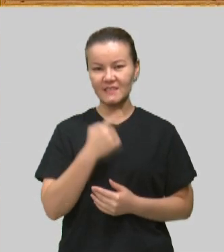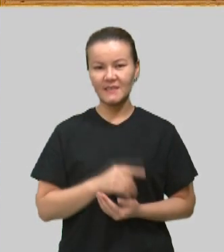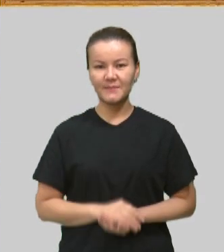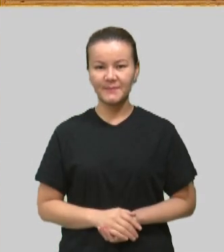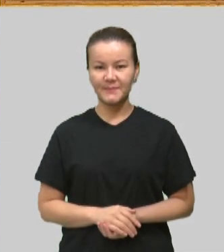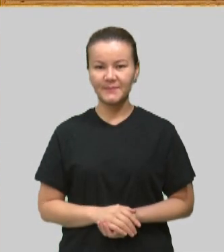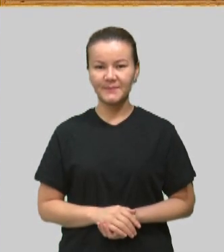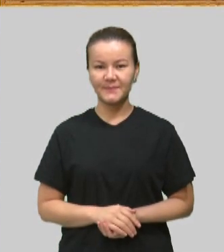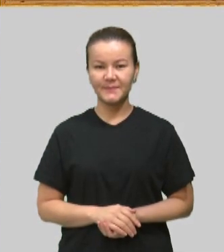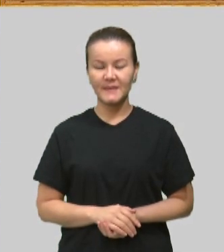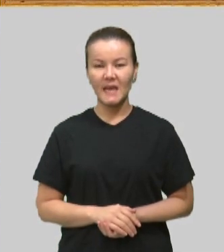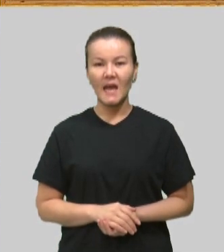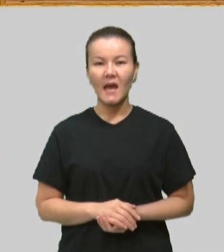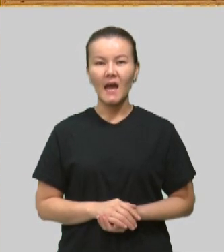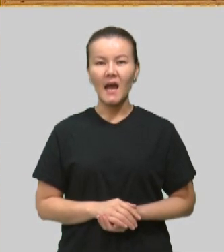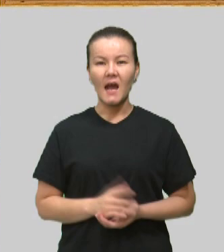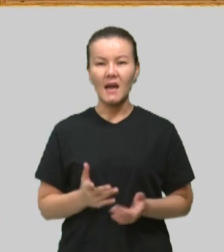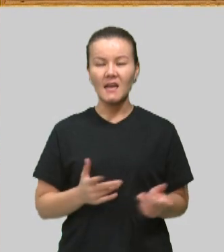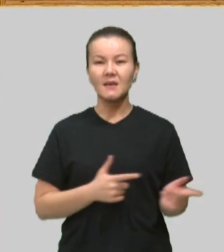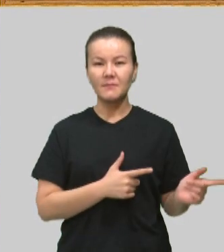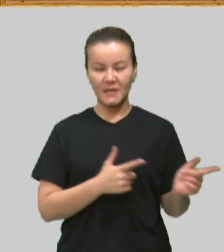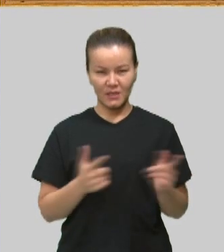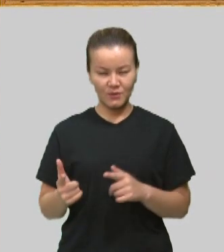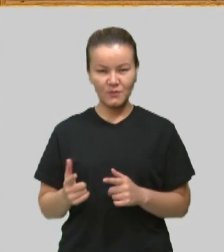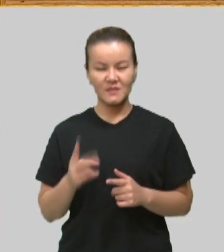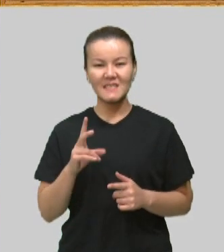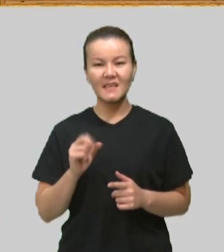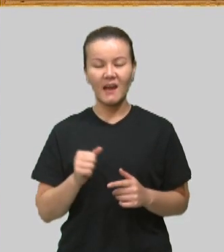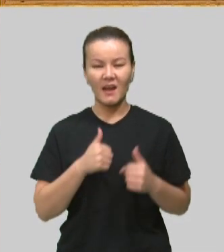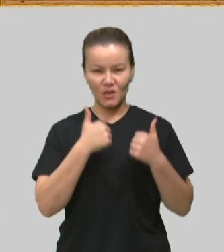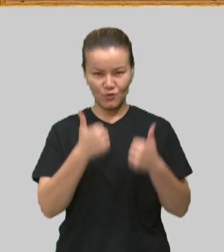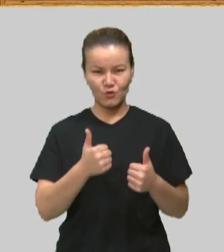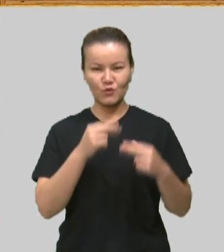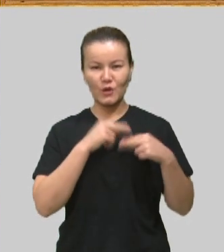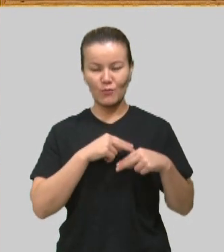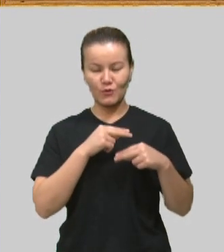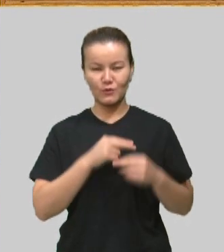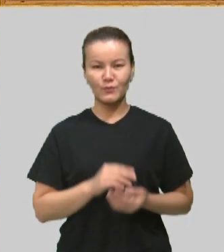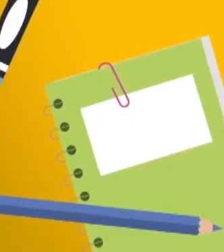языка. Настроимся на хорошую работу.